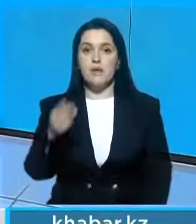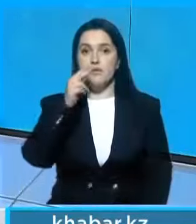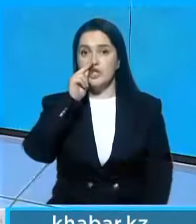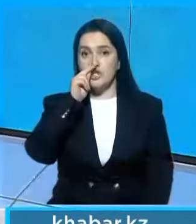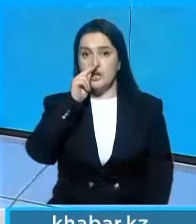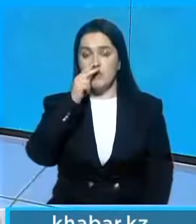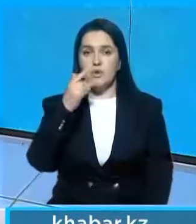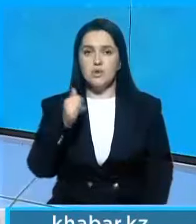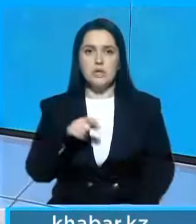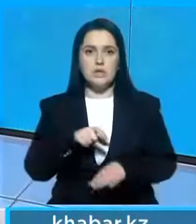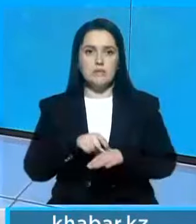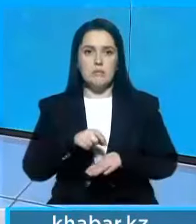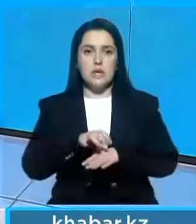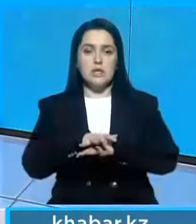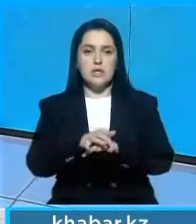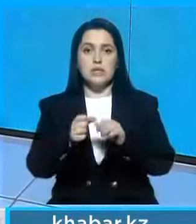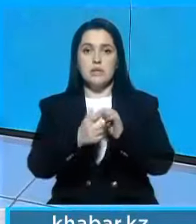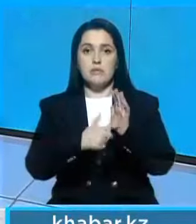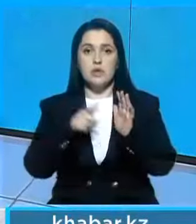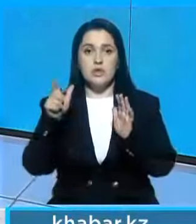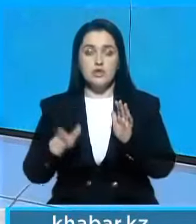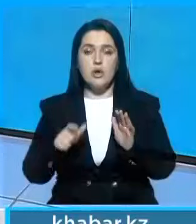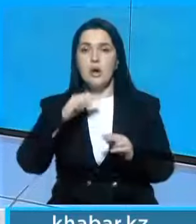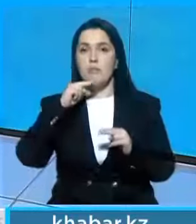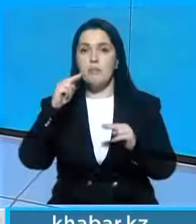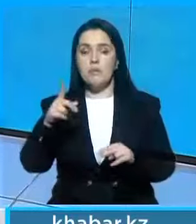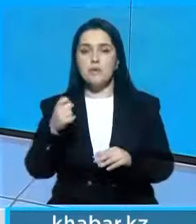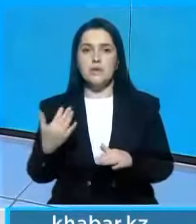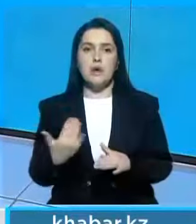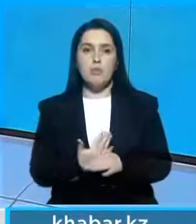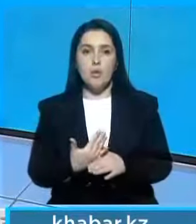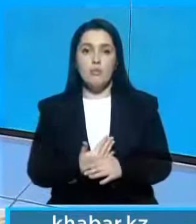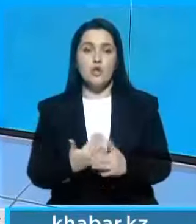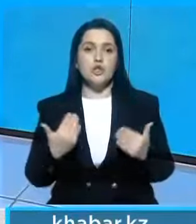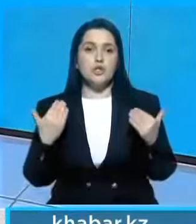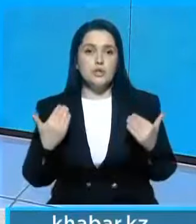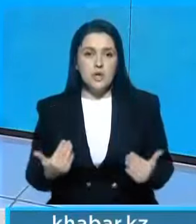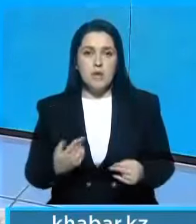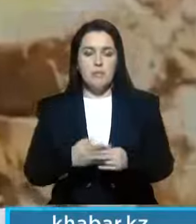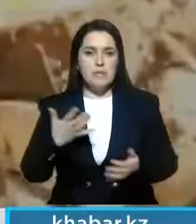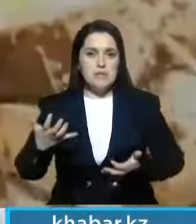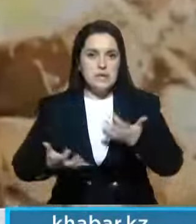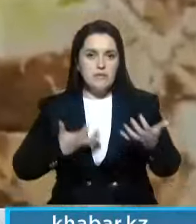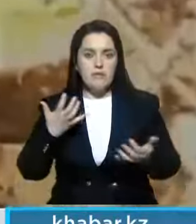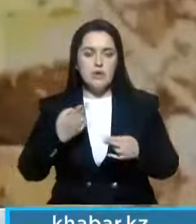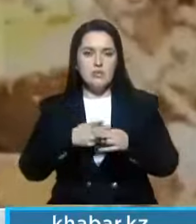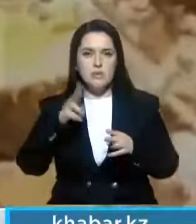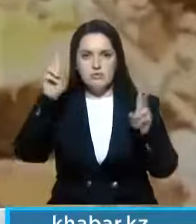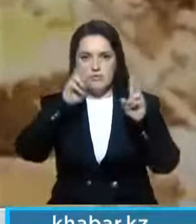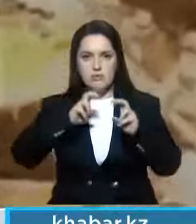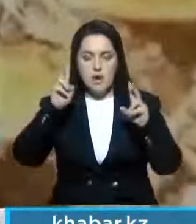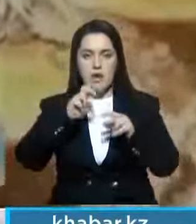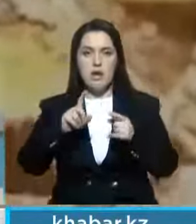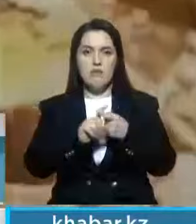Шымкенте активизировались клещи. 17 человек обратились уже за медицинской помощью. Сейчас специалисты проводят исследования кровососущих